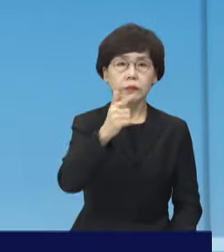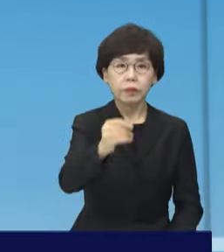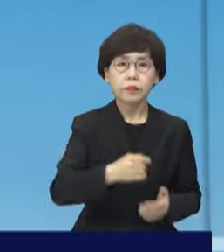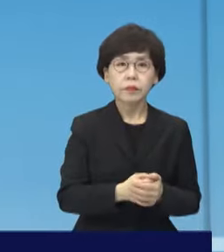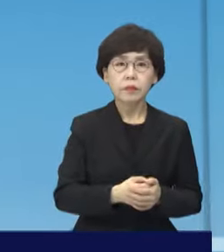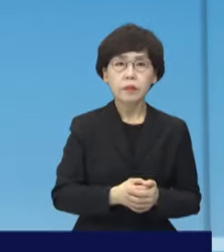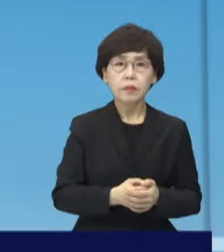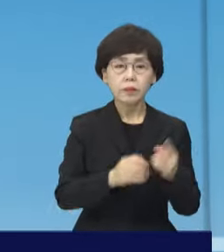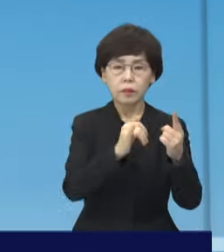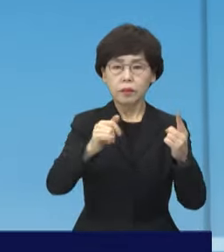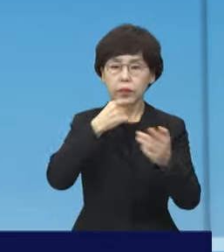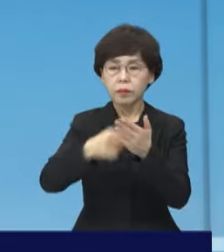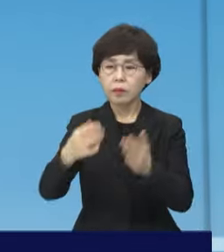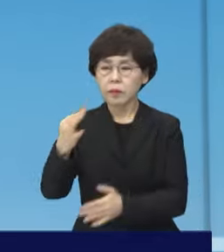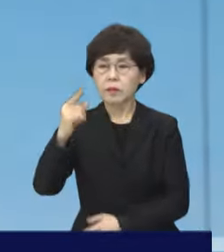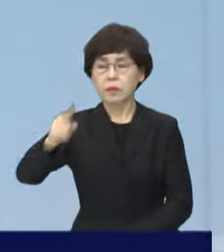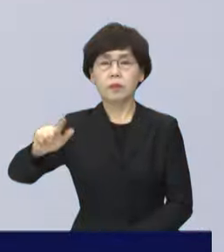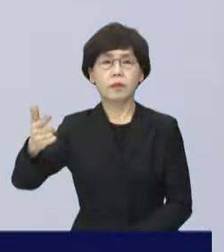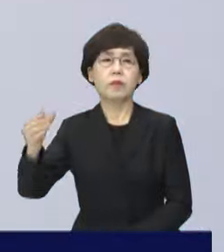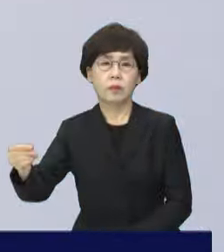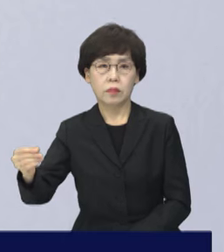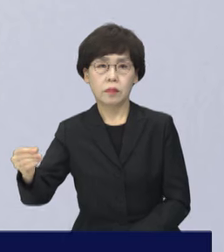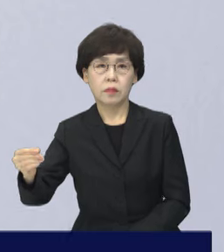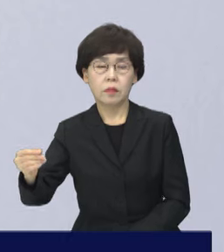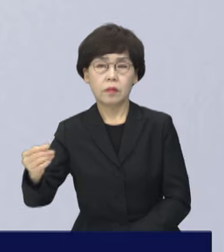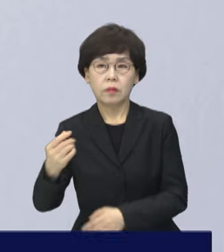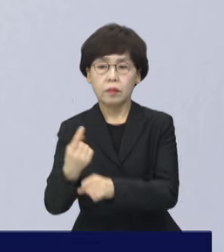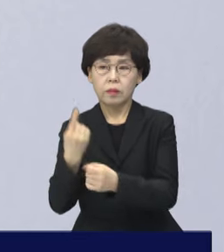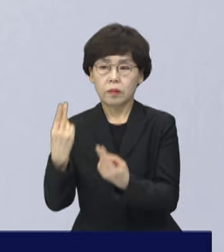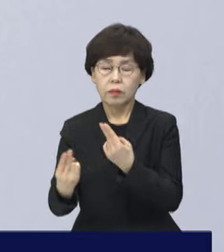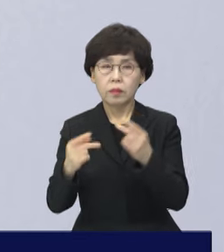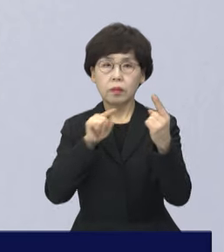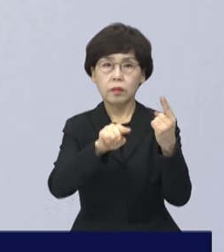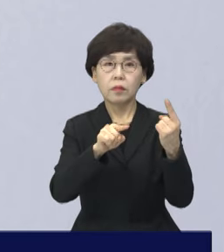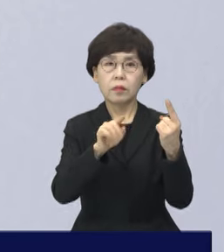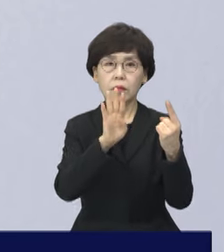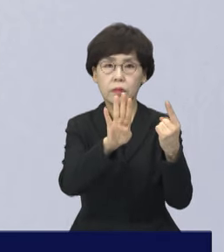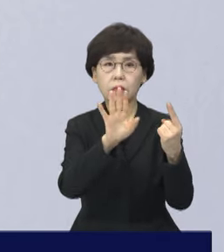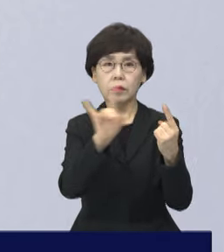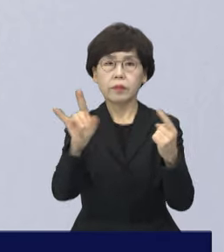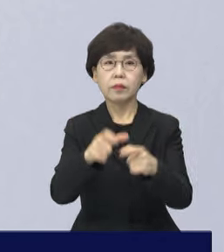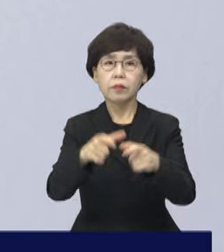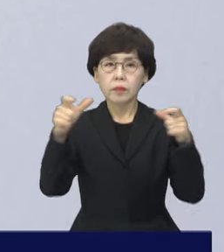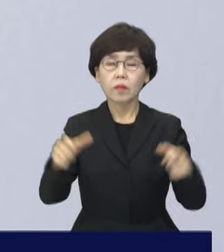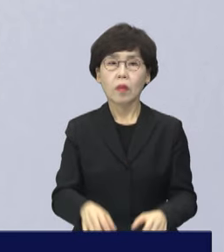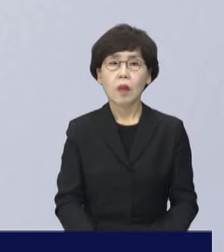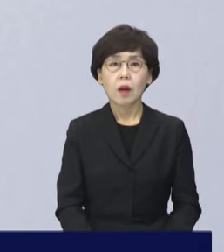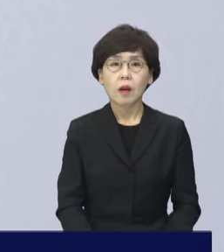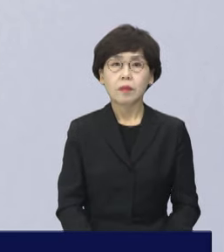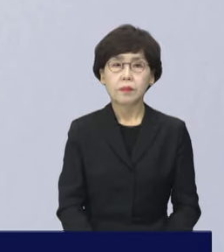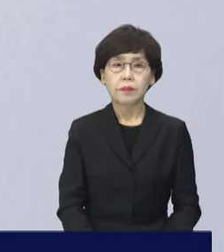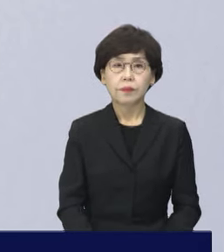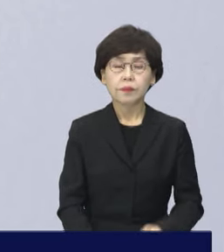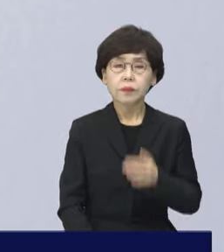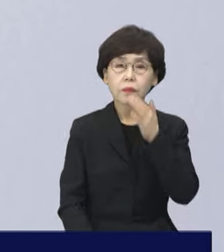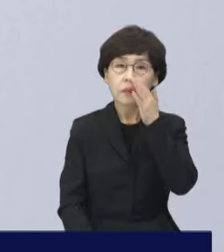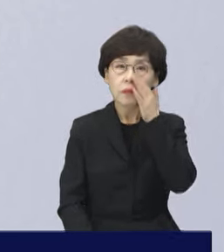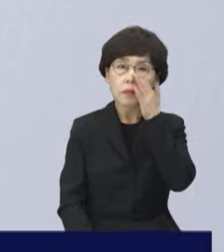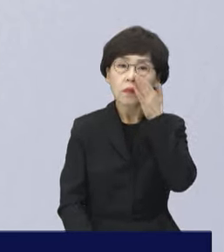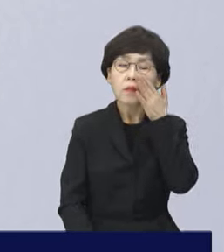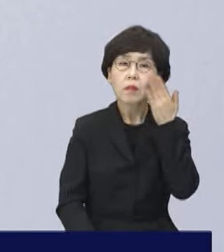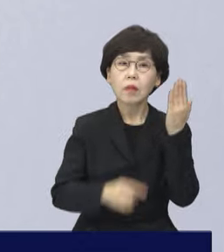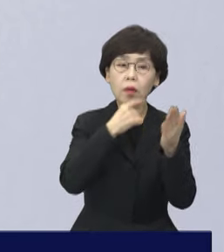상반기 1인당 피해액이 1,600만 원으로 전년 대비 1.4배 급증하였습니다 이렇게 피해액이